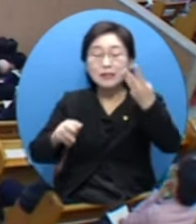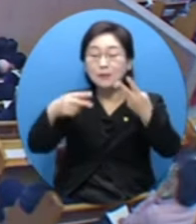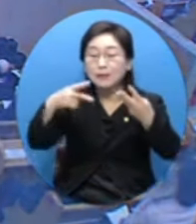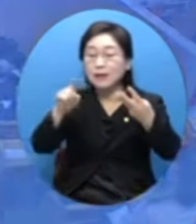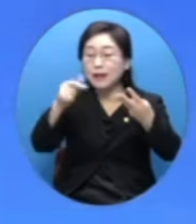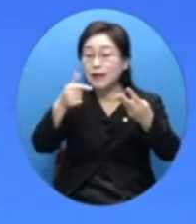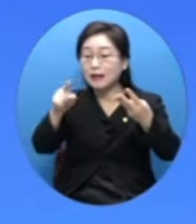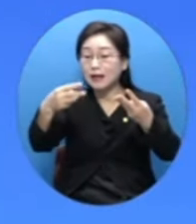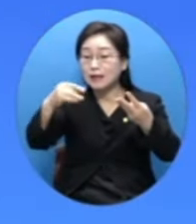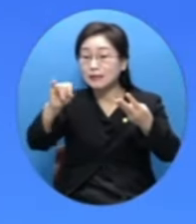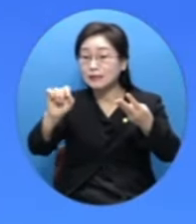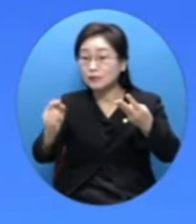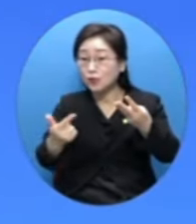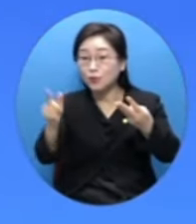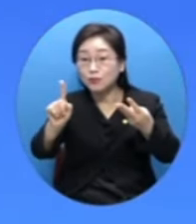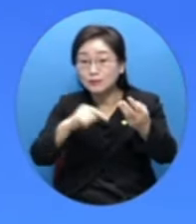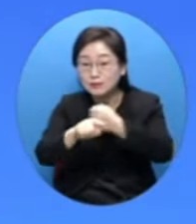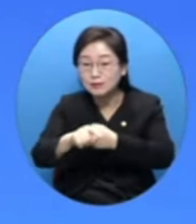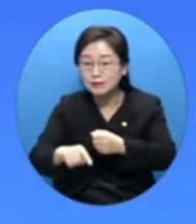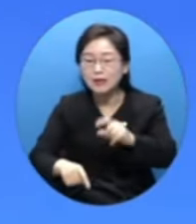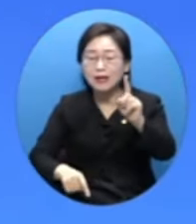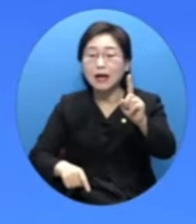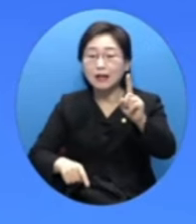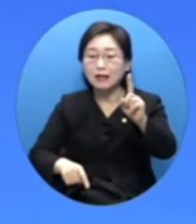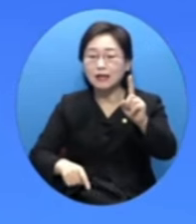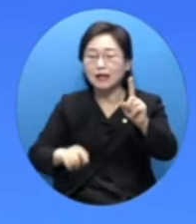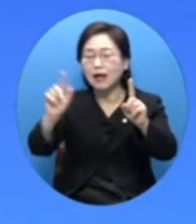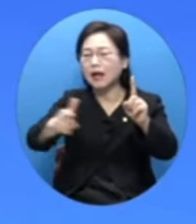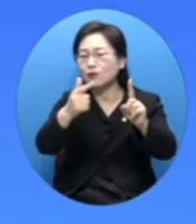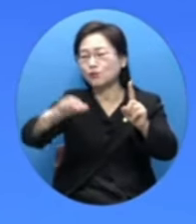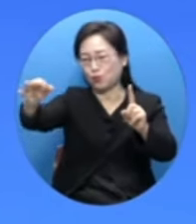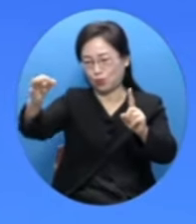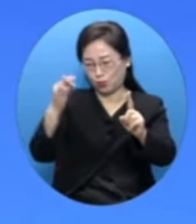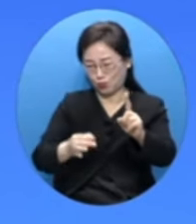300데나리온이라고 하면 한 데나리온이 하루 품삯입니다. 그러니까